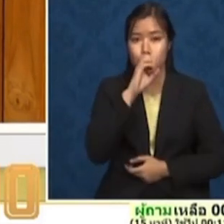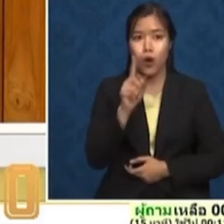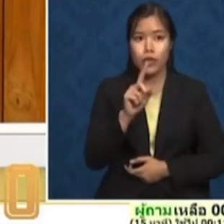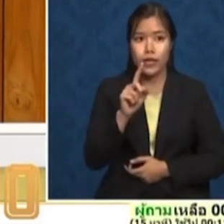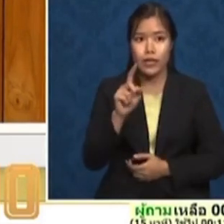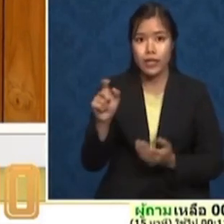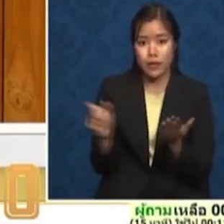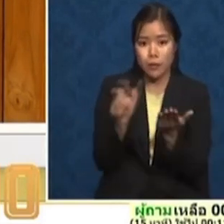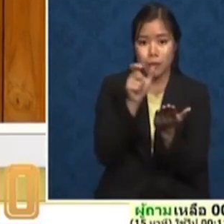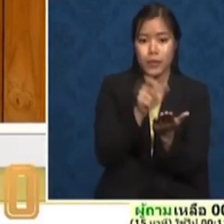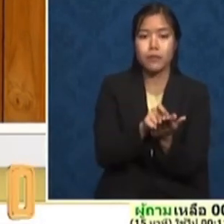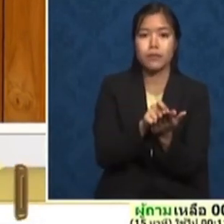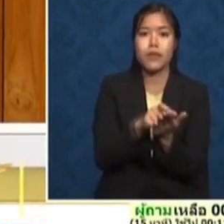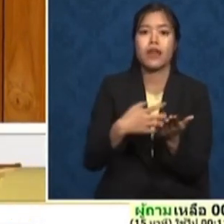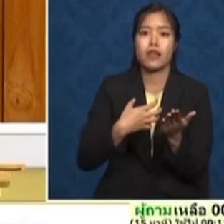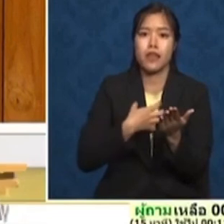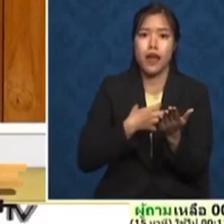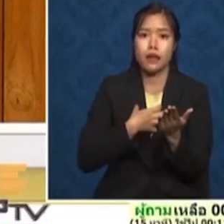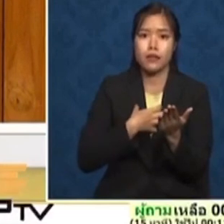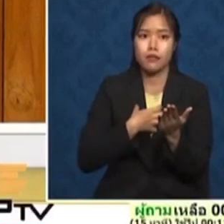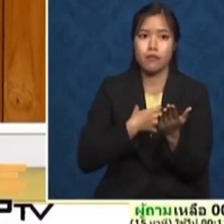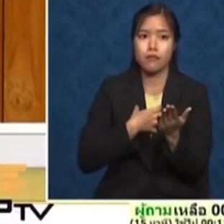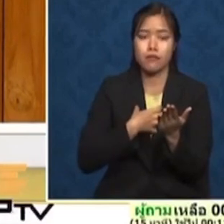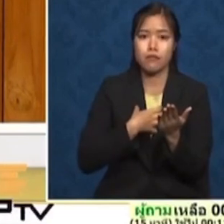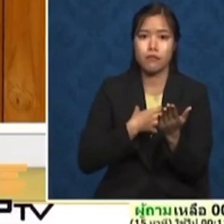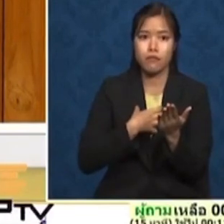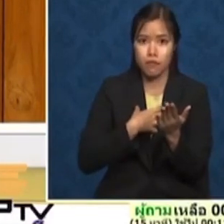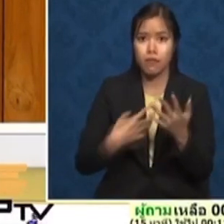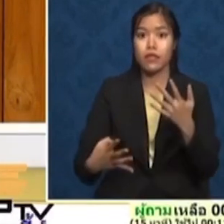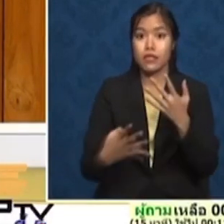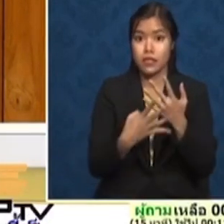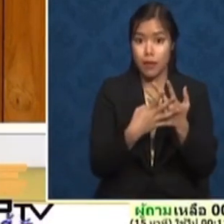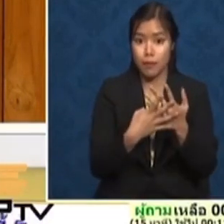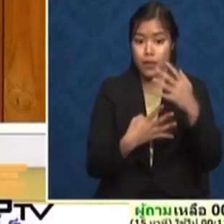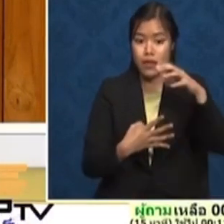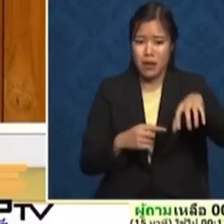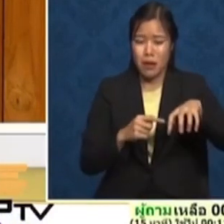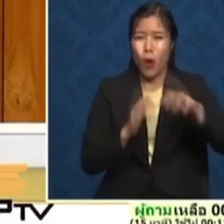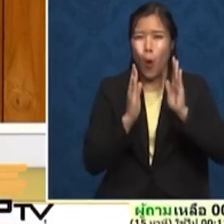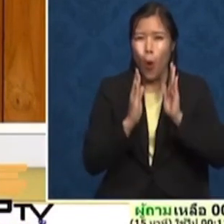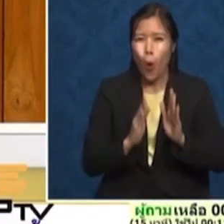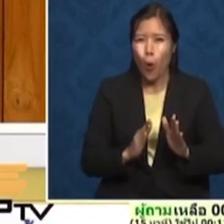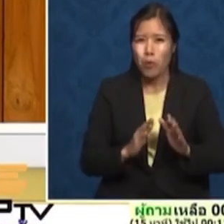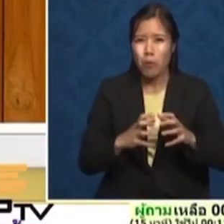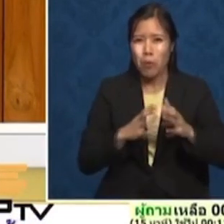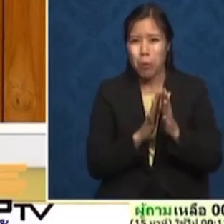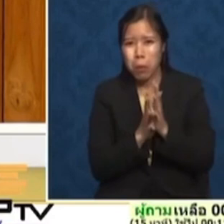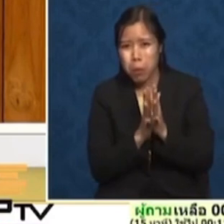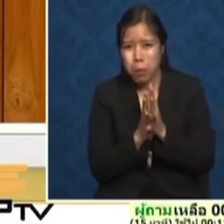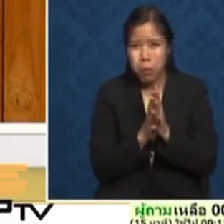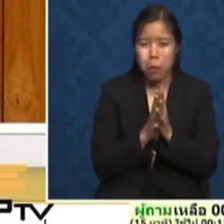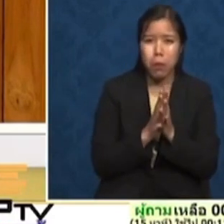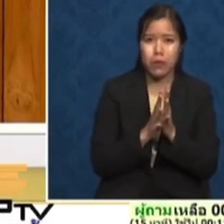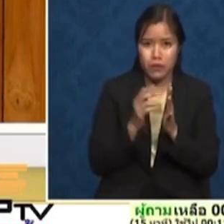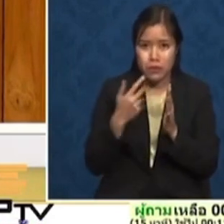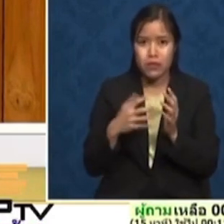ต้องการจะให้มีเ่อเนื่องจากเรือนจำเรามีความหนาแน่นไม่สามารถ